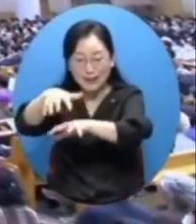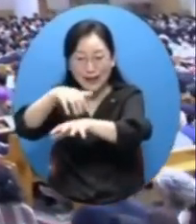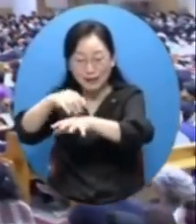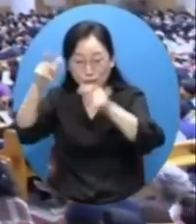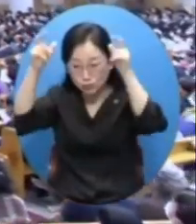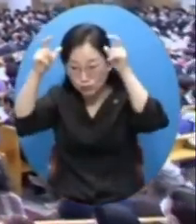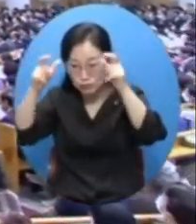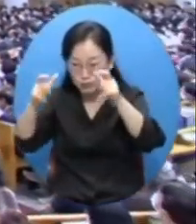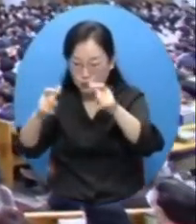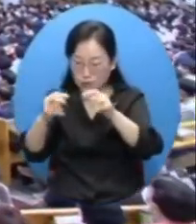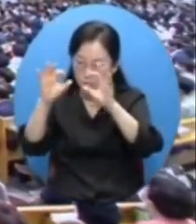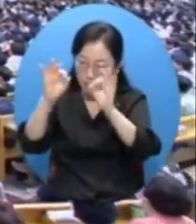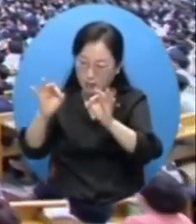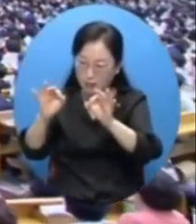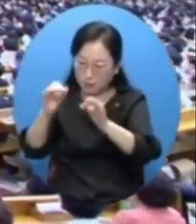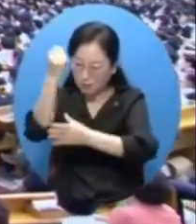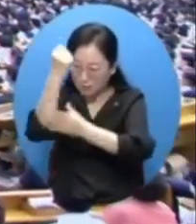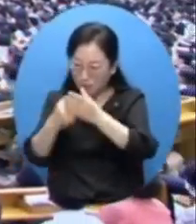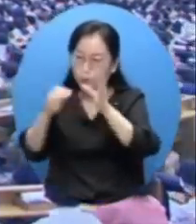왔는데 가죽부대가 이렇게 낡았습니다.